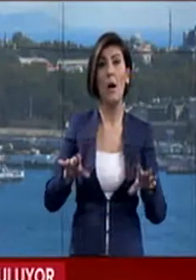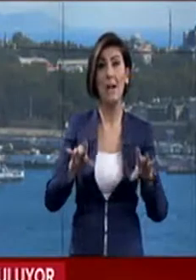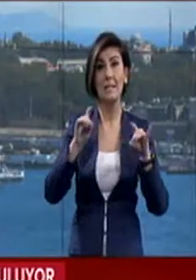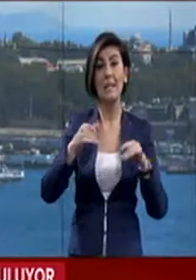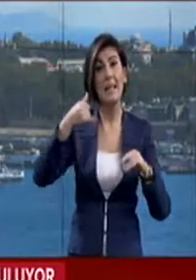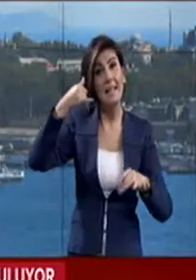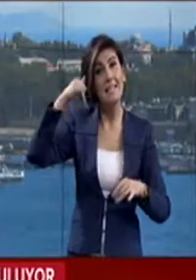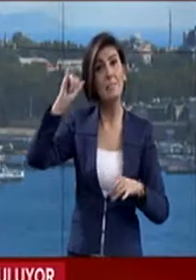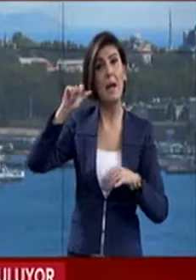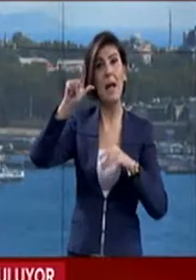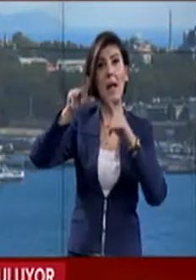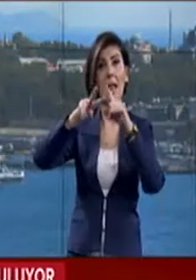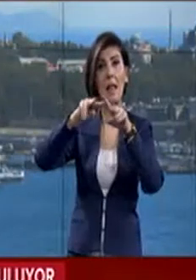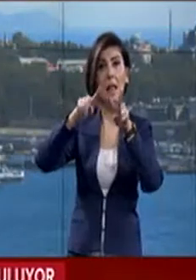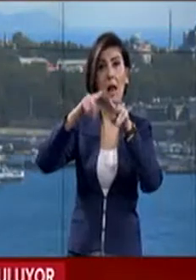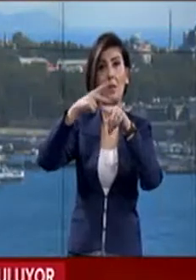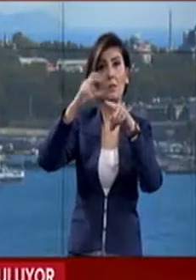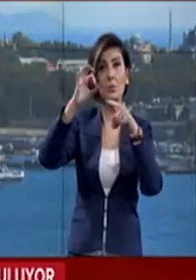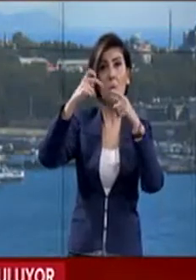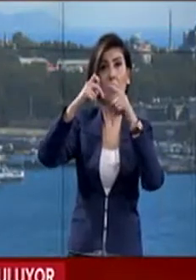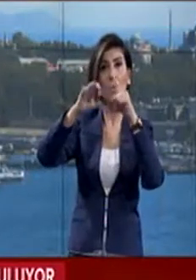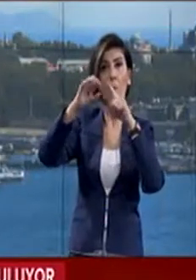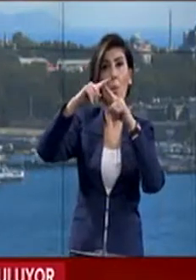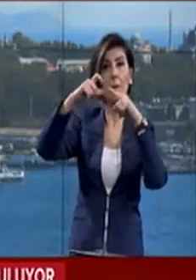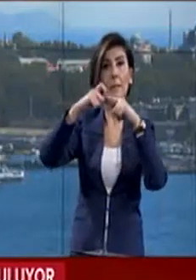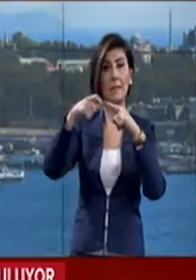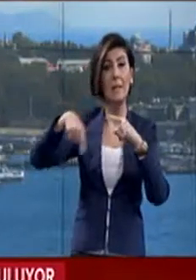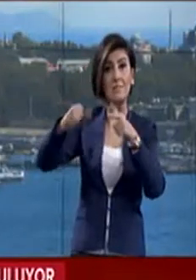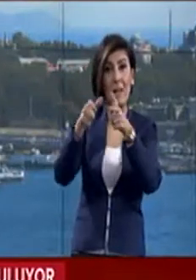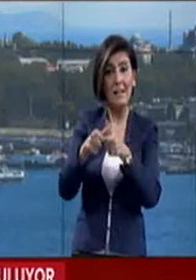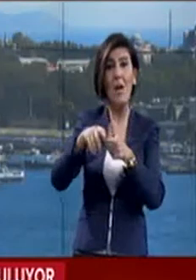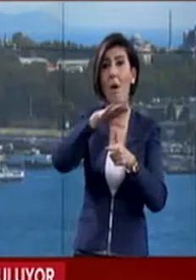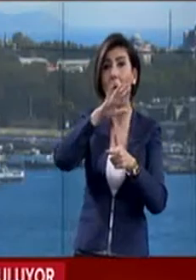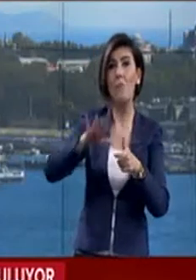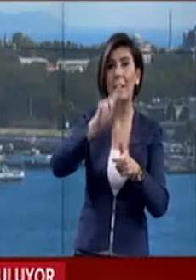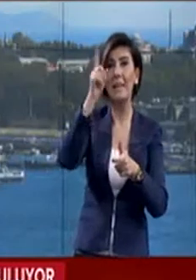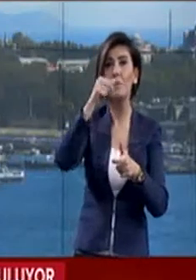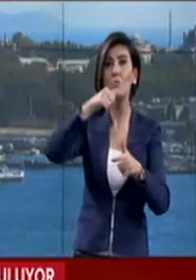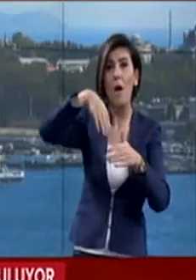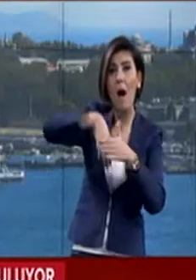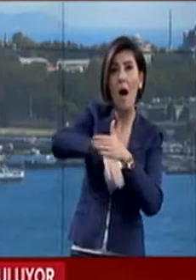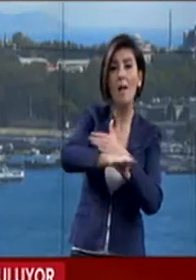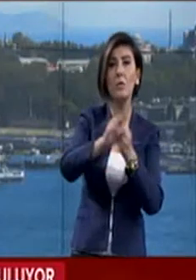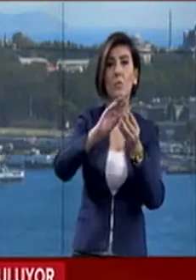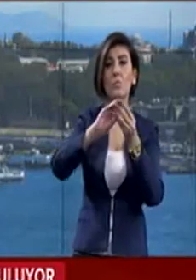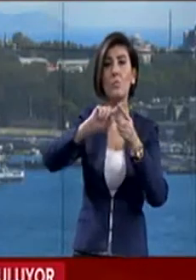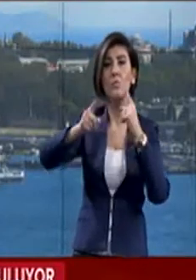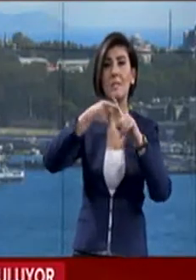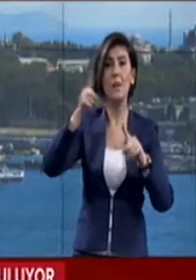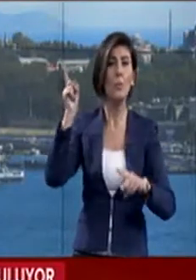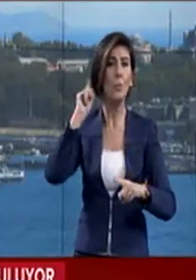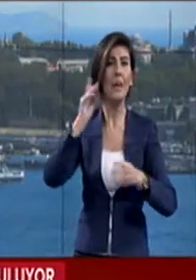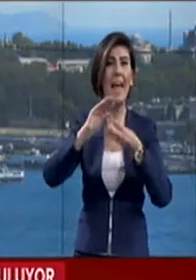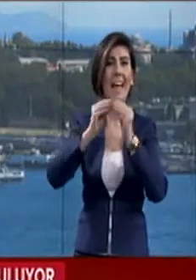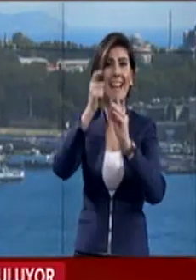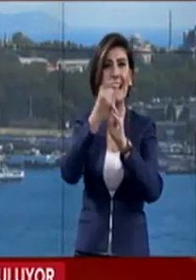Hazırlıklar İspanya'nın Lanzarote adasında kurulan Avrupa'nın ilk sualtı müzesi için. Ünlü İngiliz heykeltıraş Jason